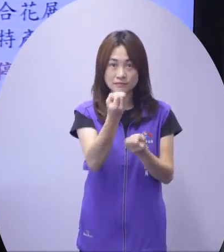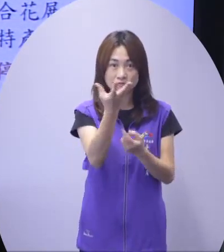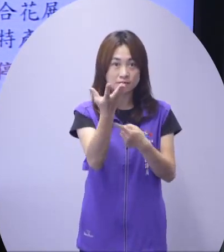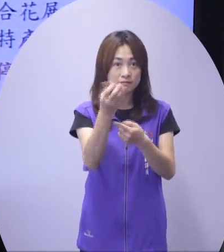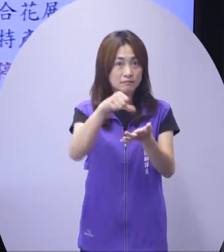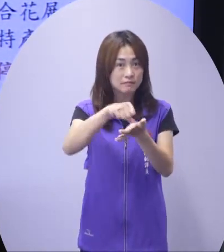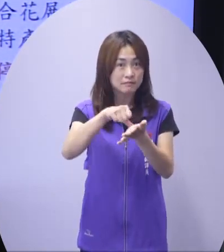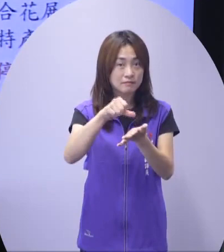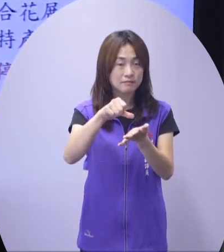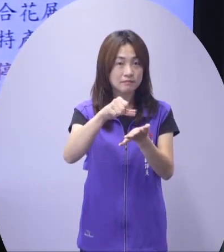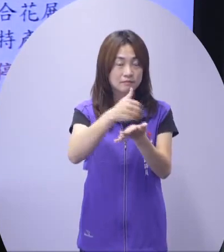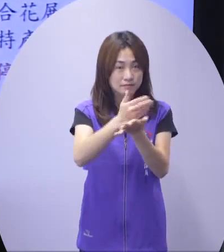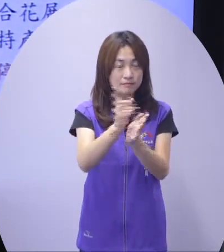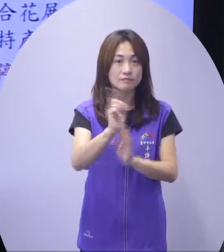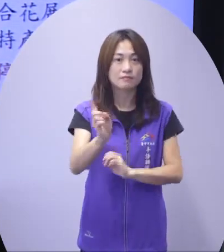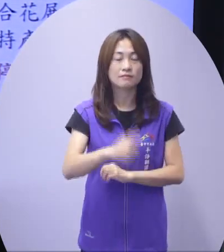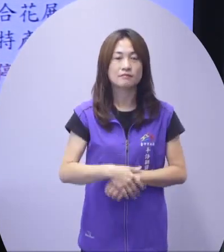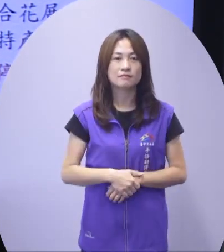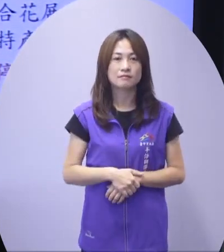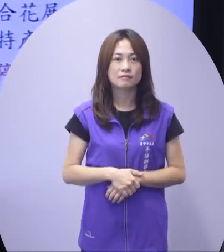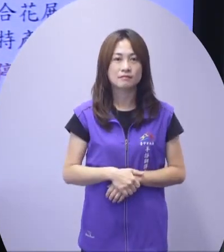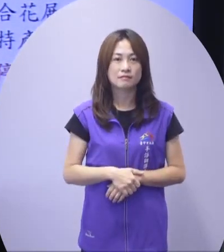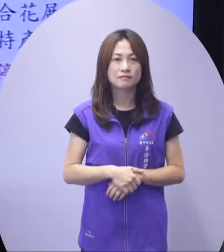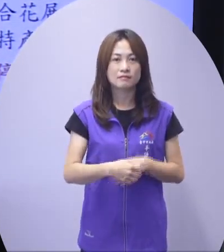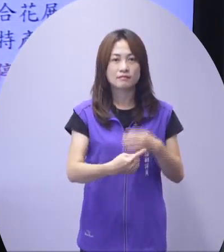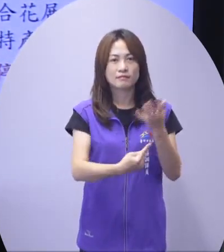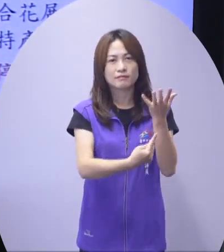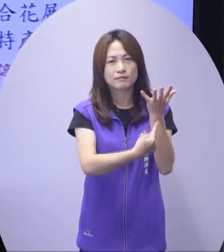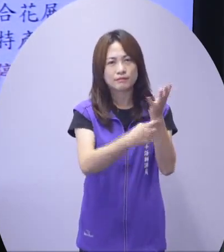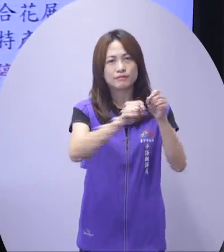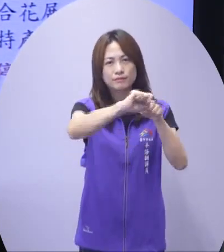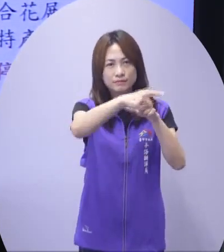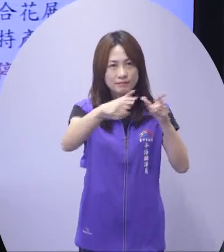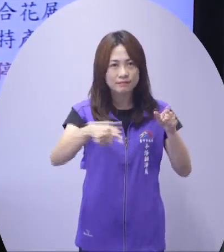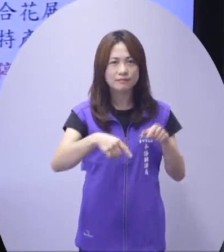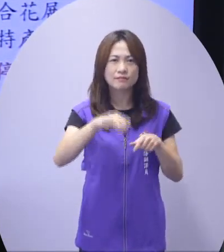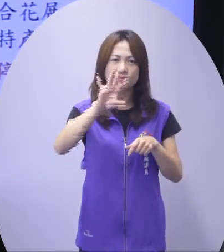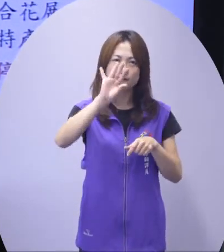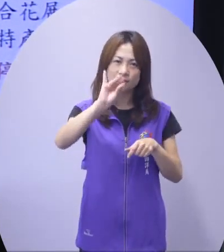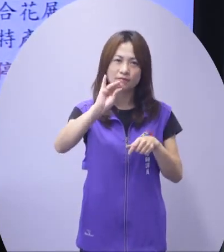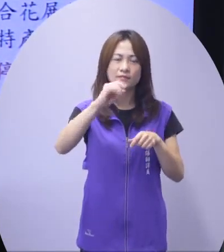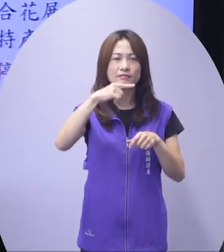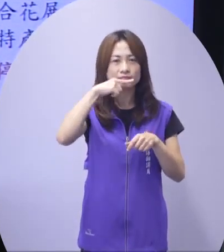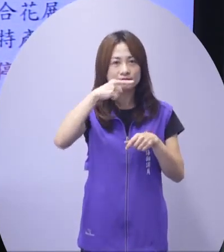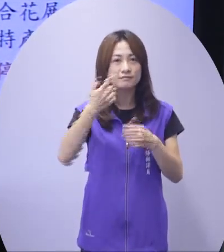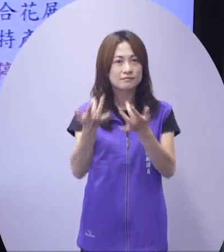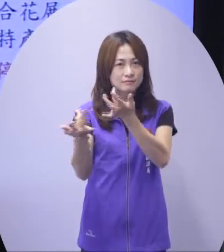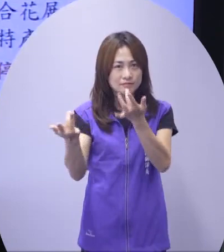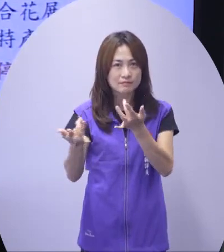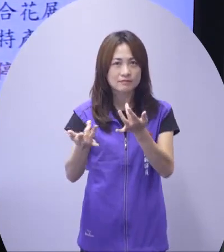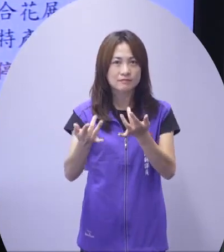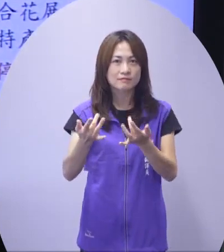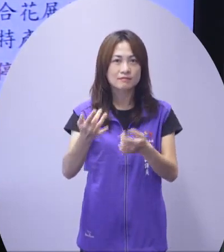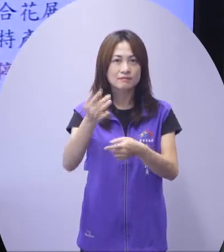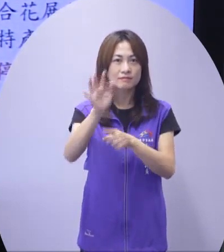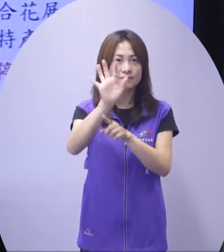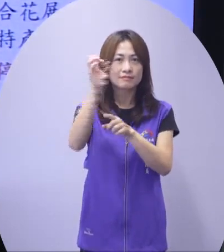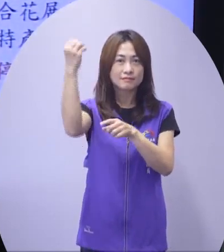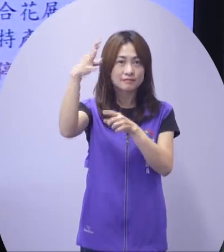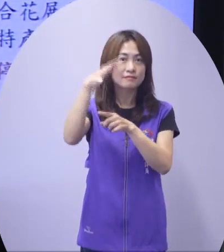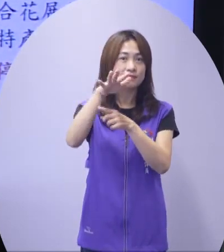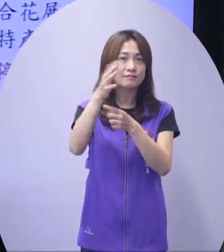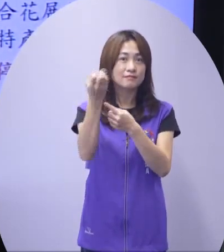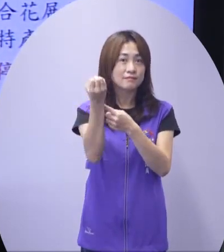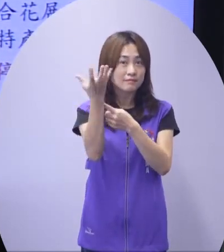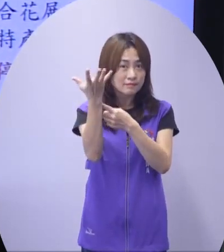波斯菊为主，另外呢配合那个各种颜色的百日草，还有向日葵、黄金太阳马，还有白色的